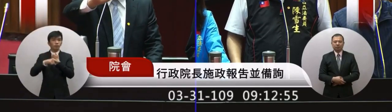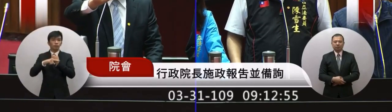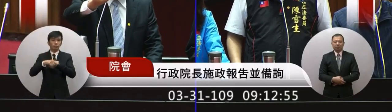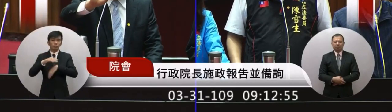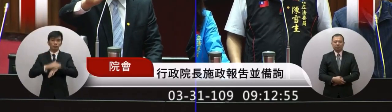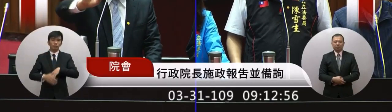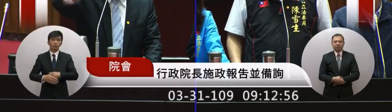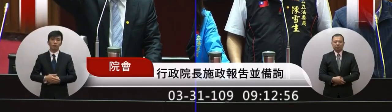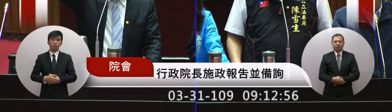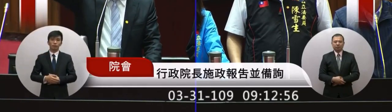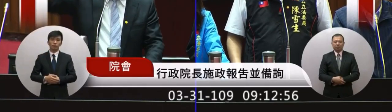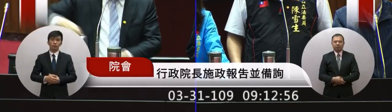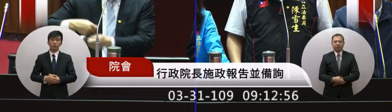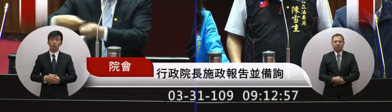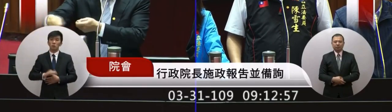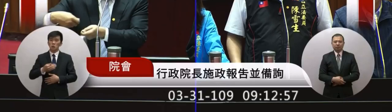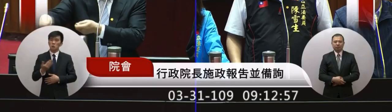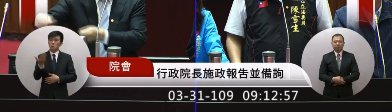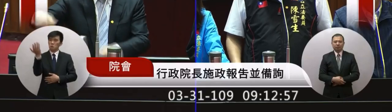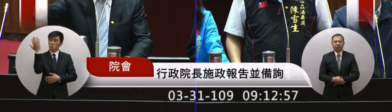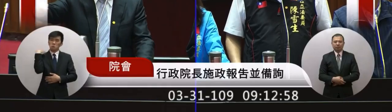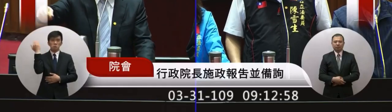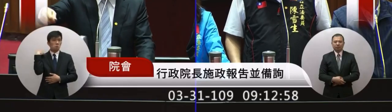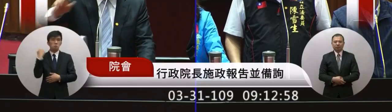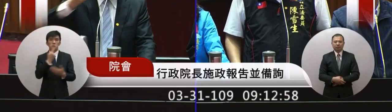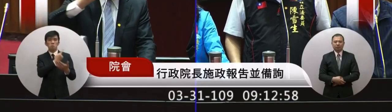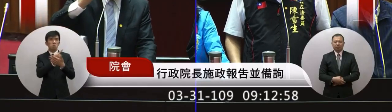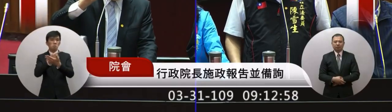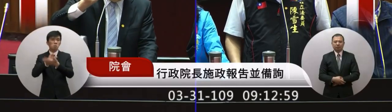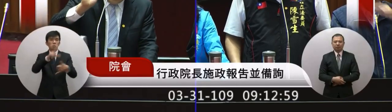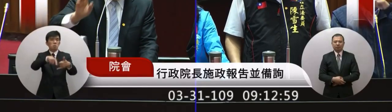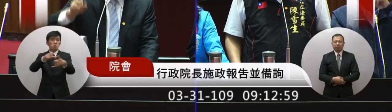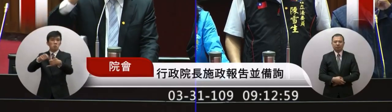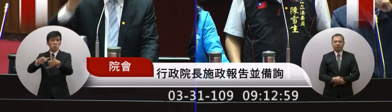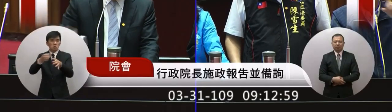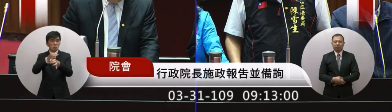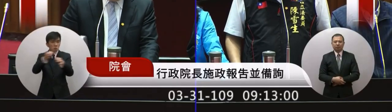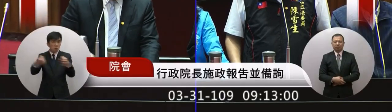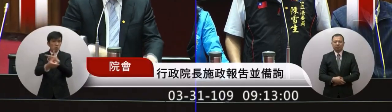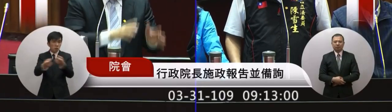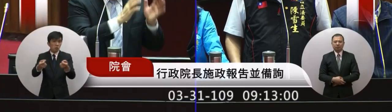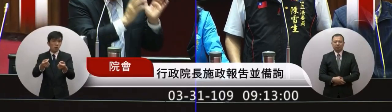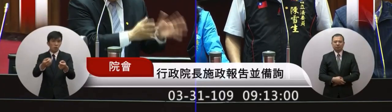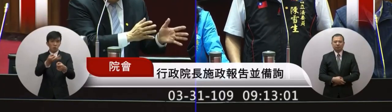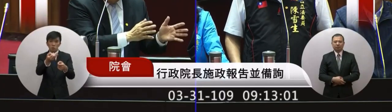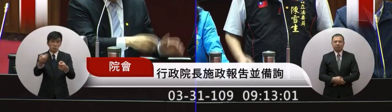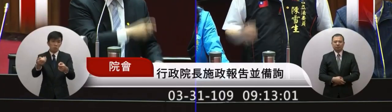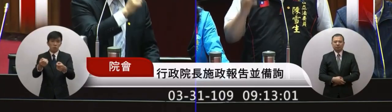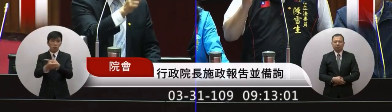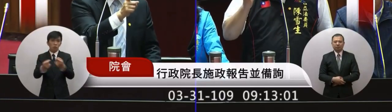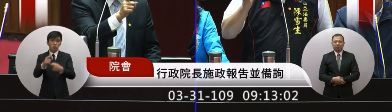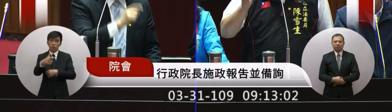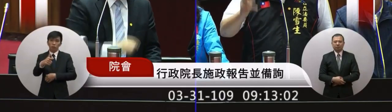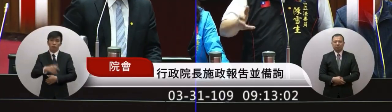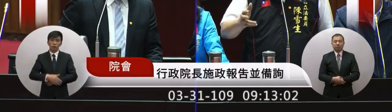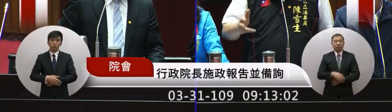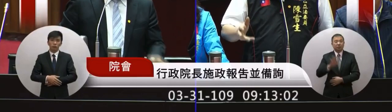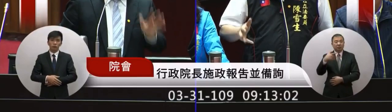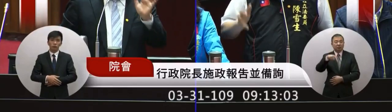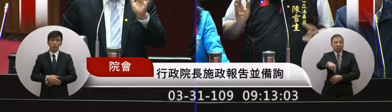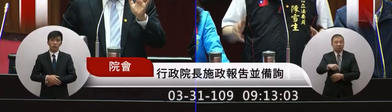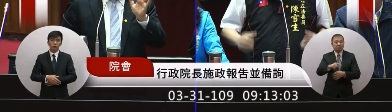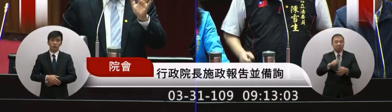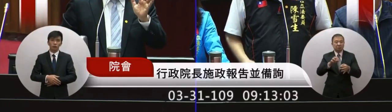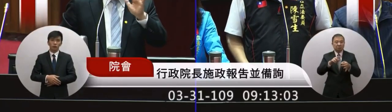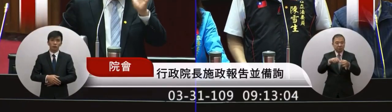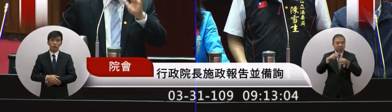也。不会再像以前说家家户户花多少钱，不是像这样。不过已经有， 或者所得税减免啦、